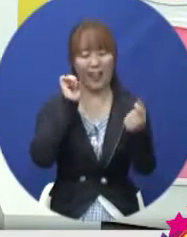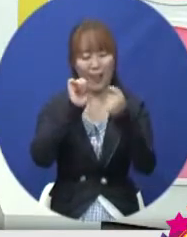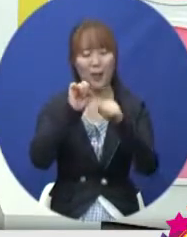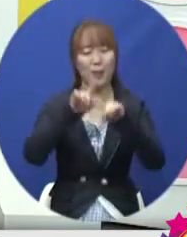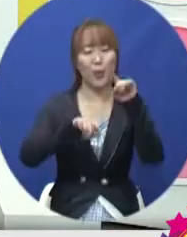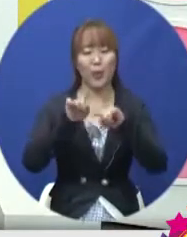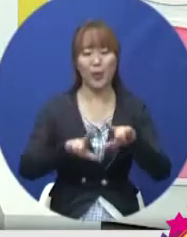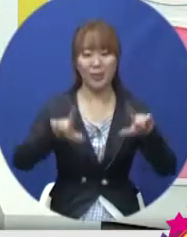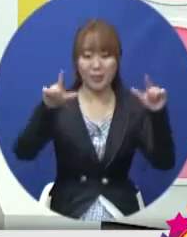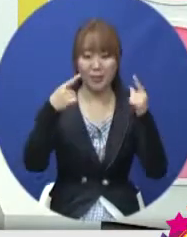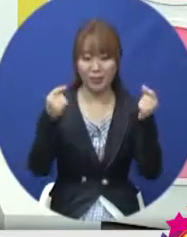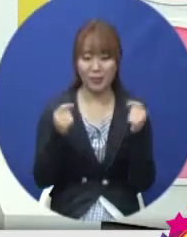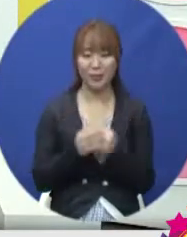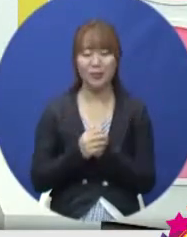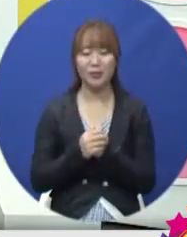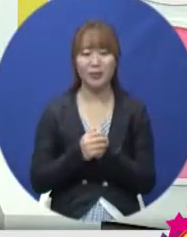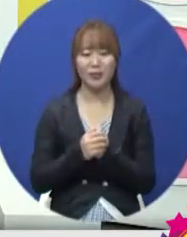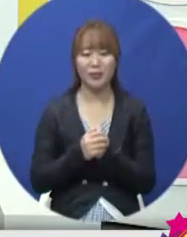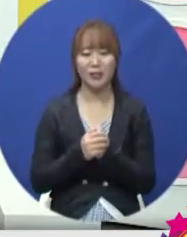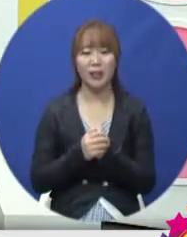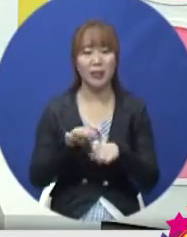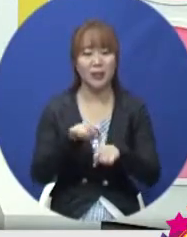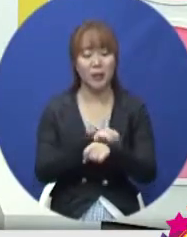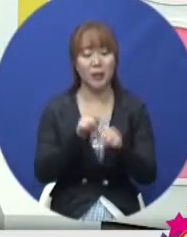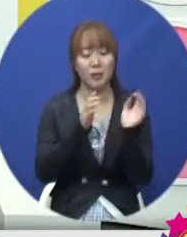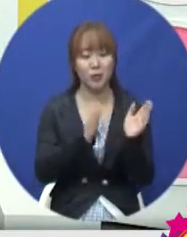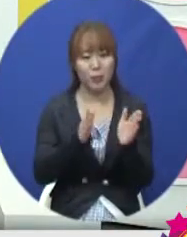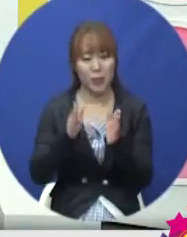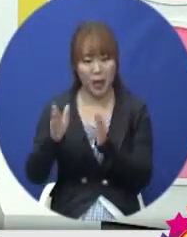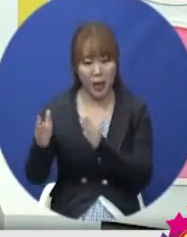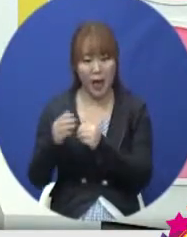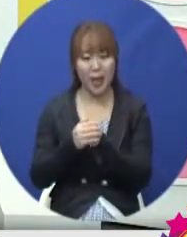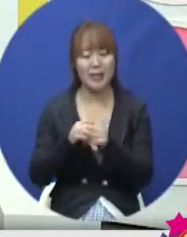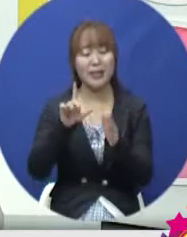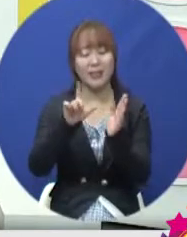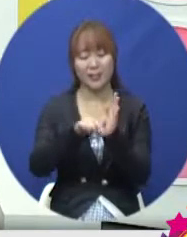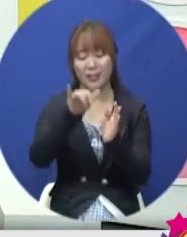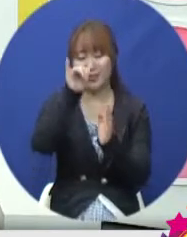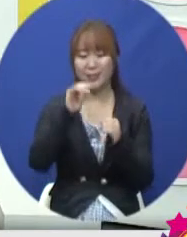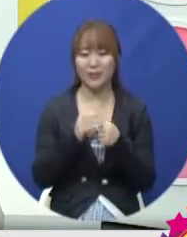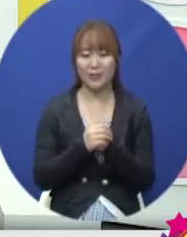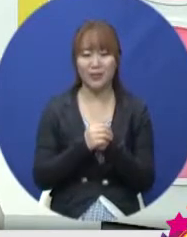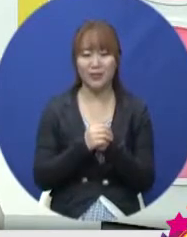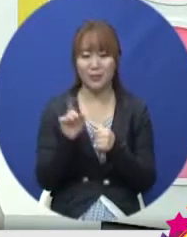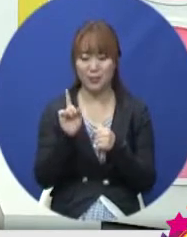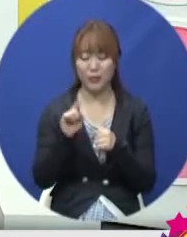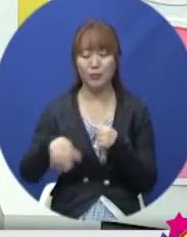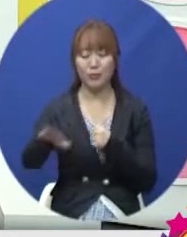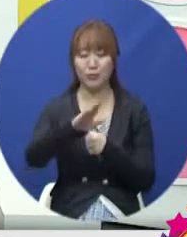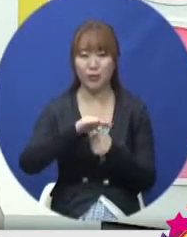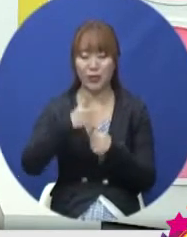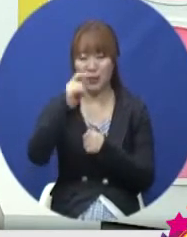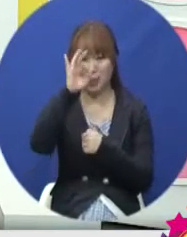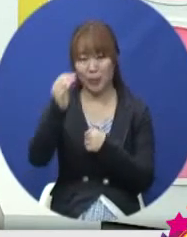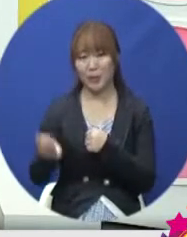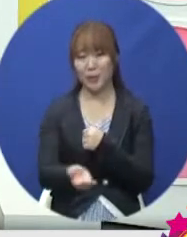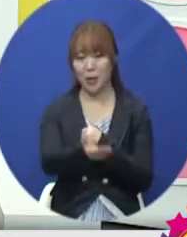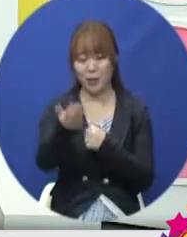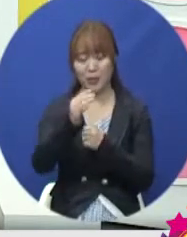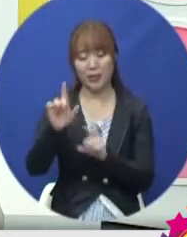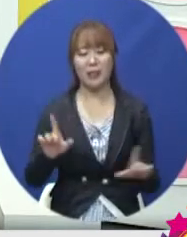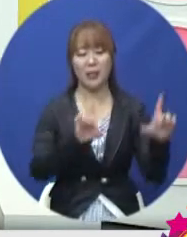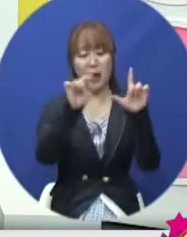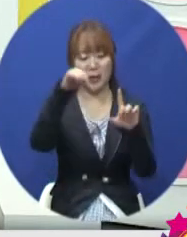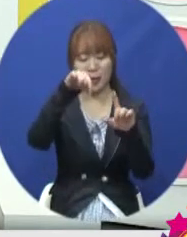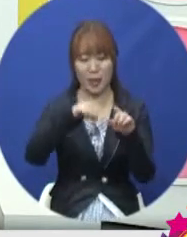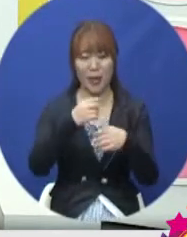목요일입니다. 네, 네 그래서 특별히 준비하고 있는 그런 시간이 있습니다. 네. 바로 우리 시청자 여러분들 생활